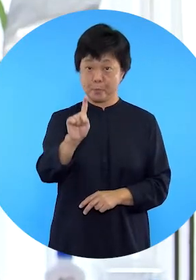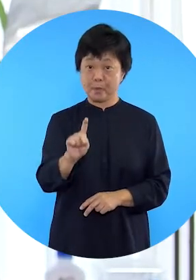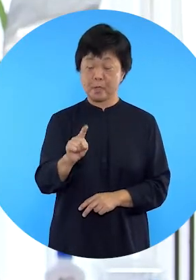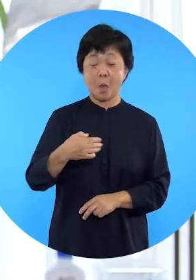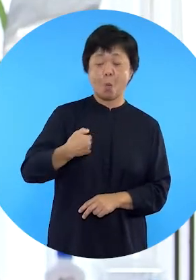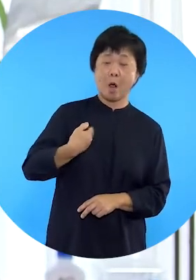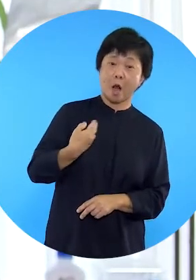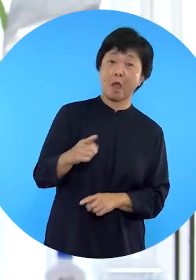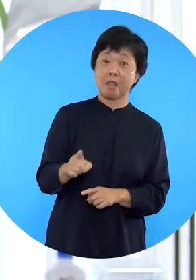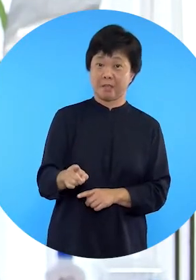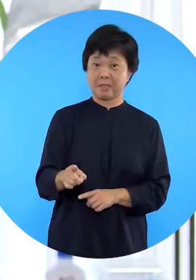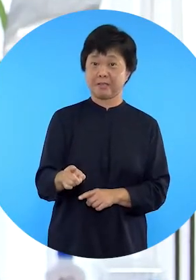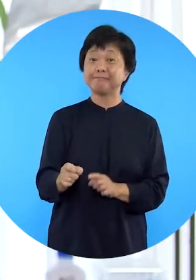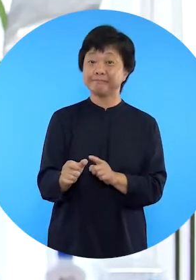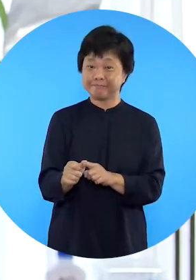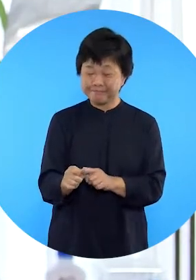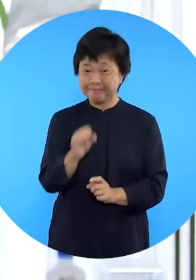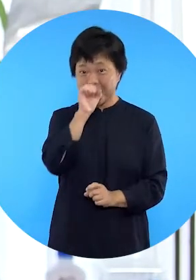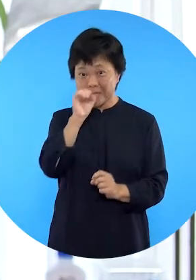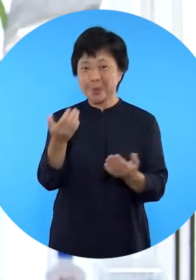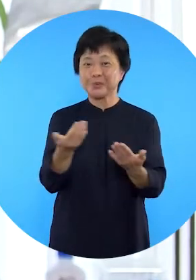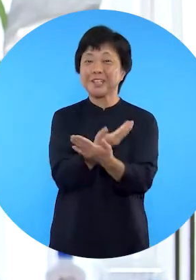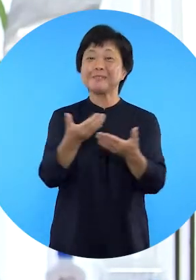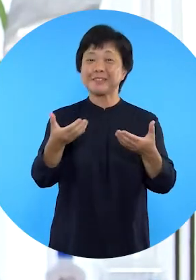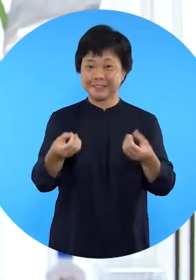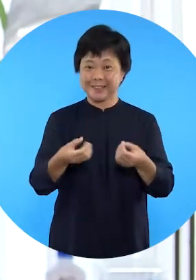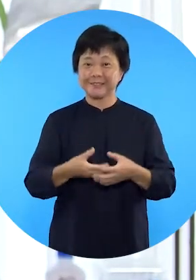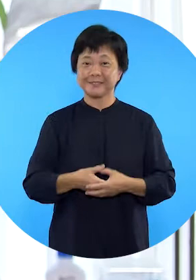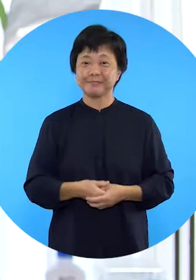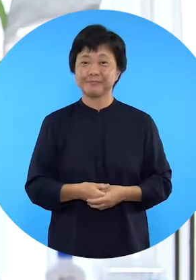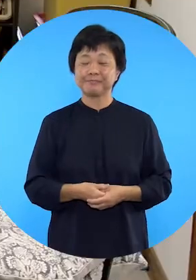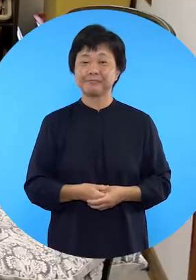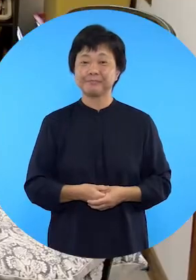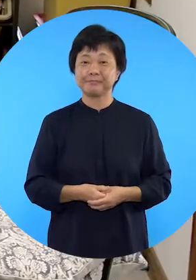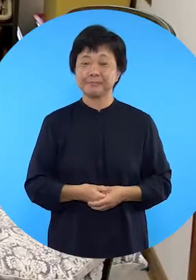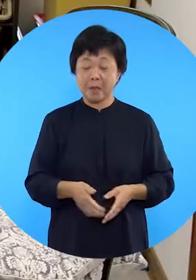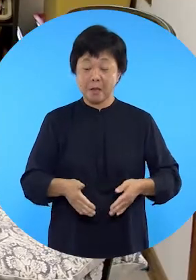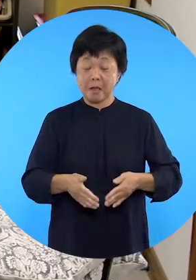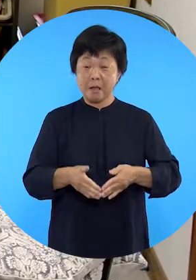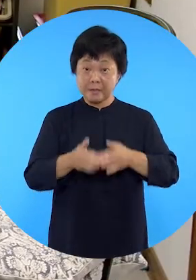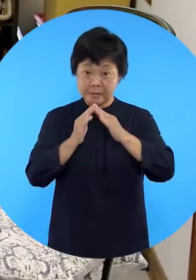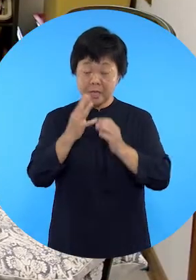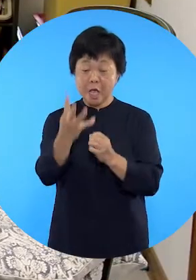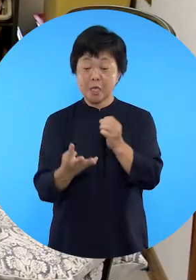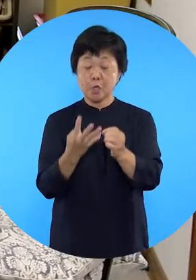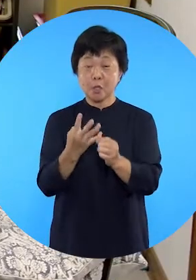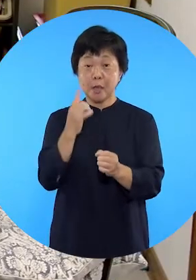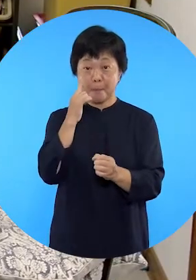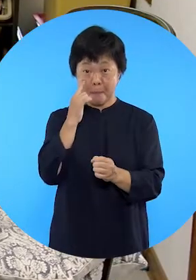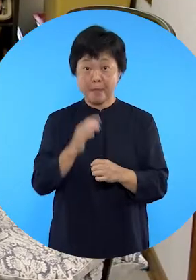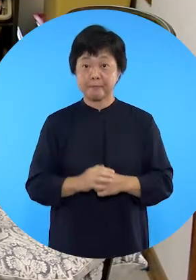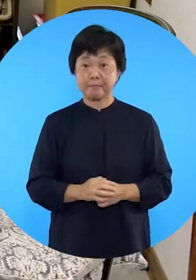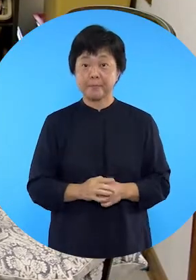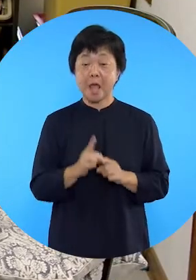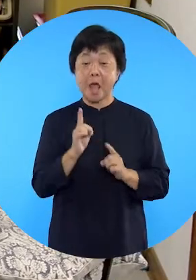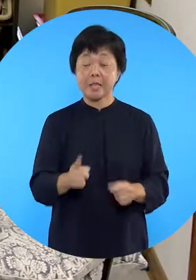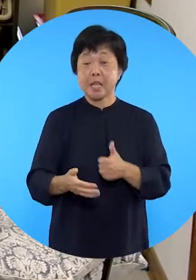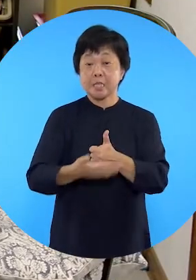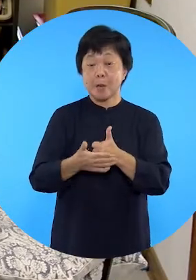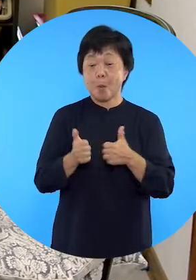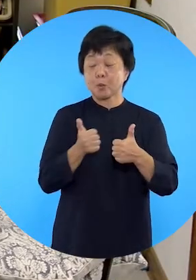あのアトピー肌だとわからないぐらいかなり回復してます。 開業から4年目の風間さ